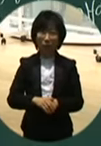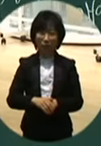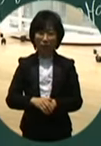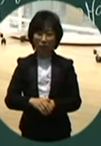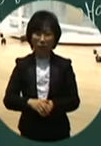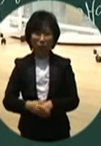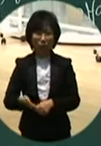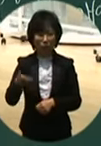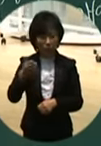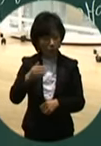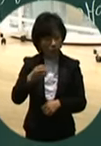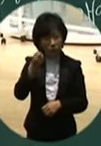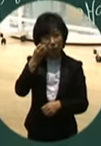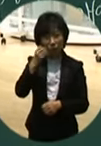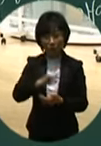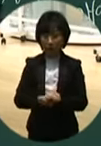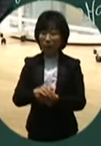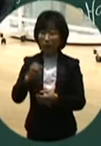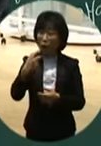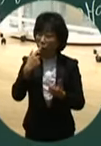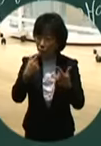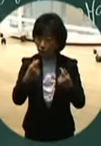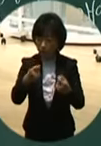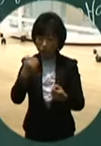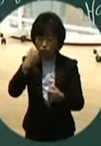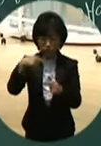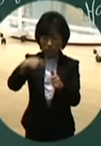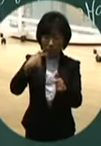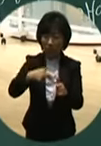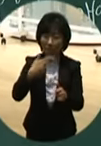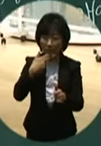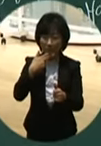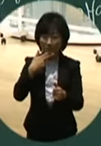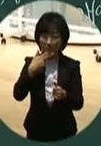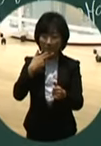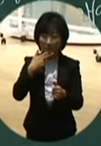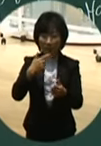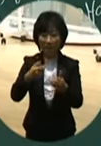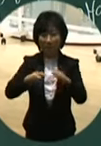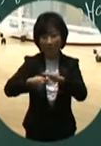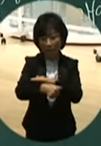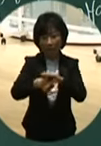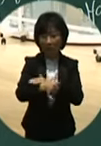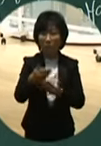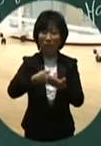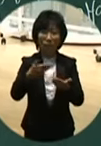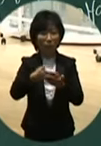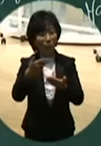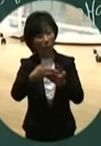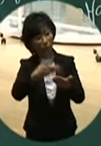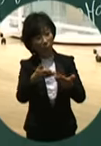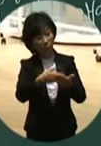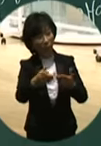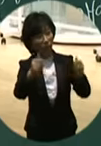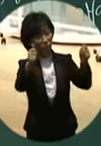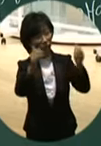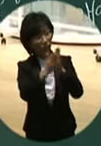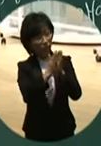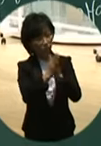막 그거. So throughout history, people have drawn serpents and dragons. 이번에 저희들이 스페인 갔다 왔잖아요. So we just visited